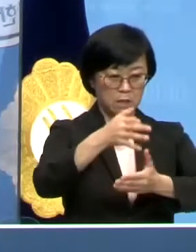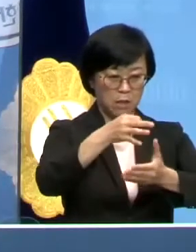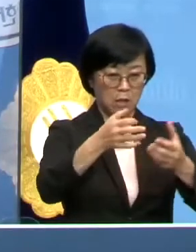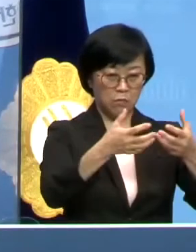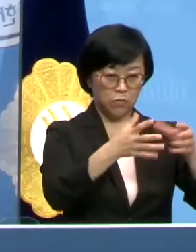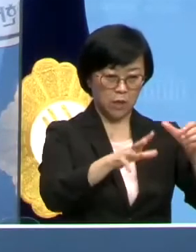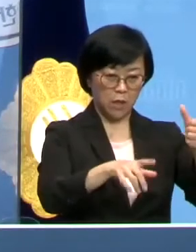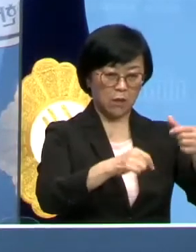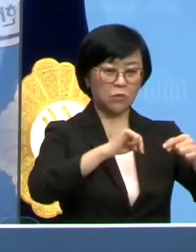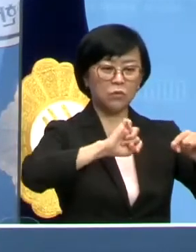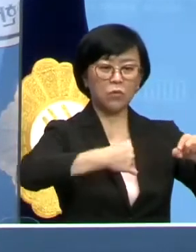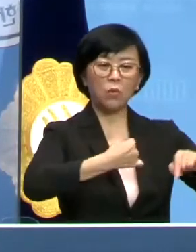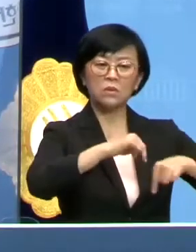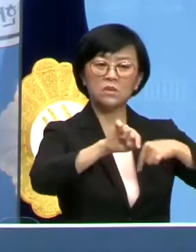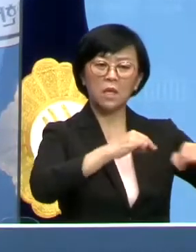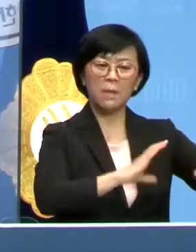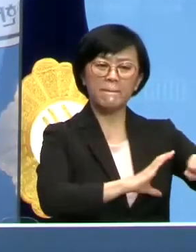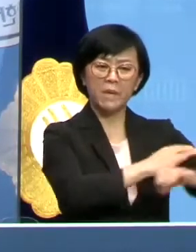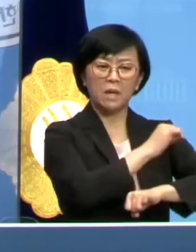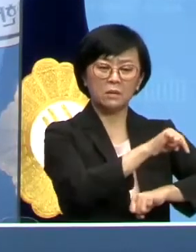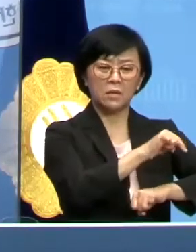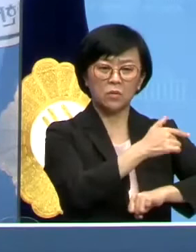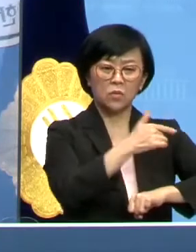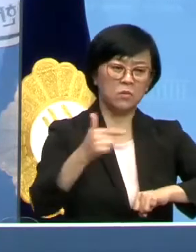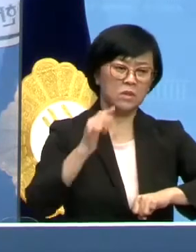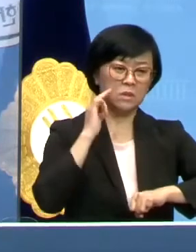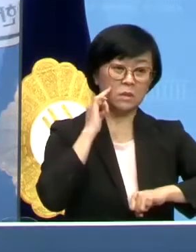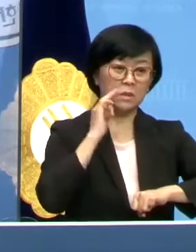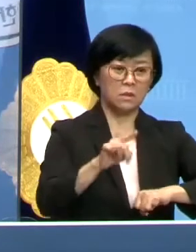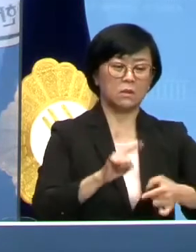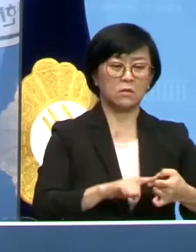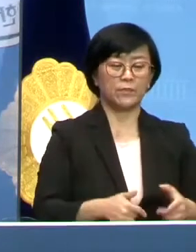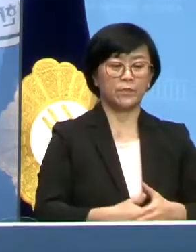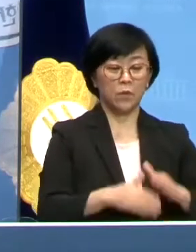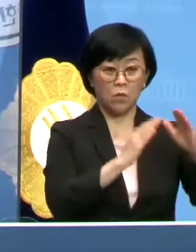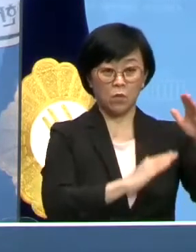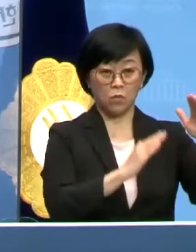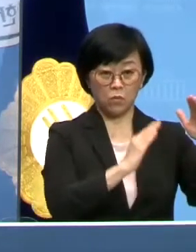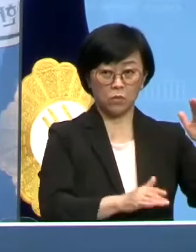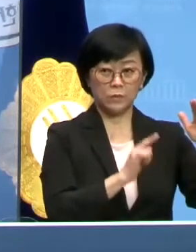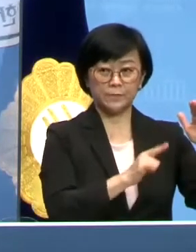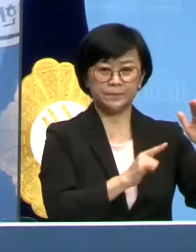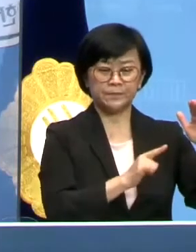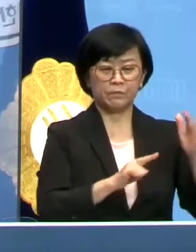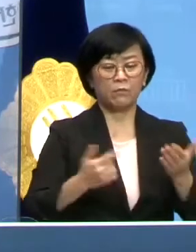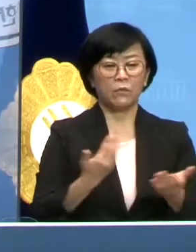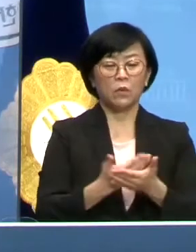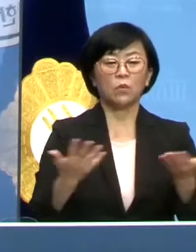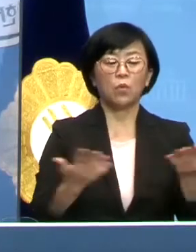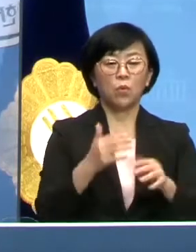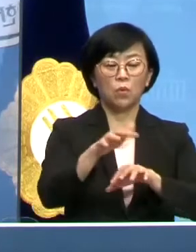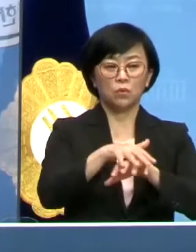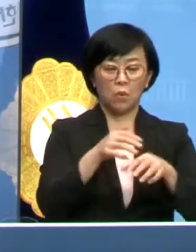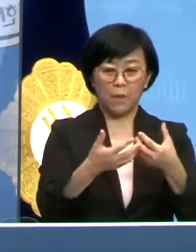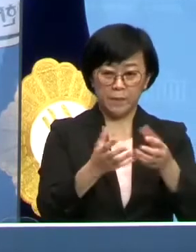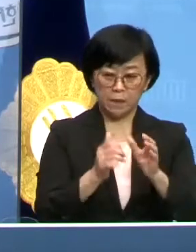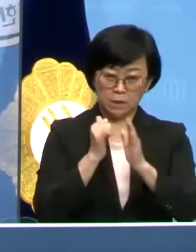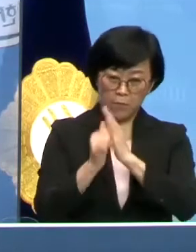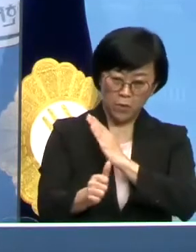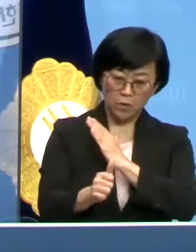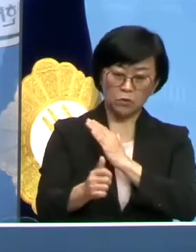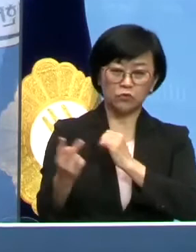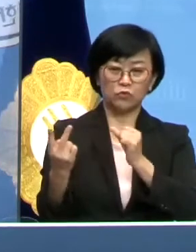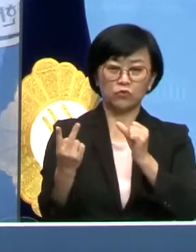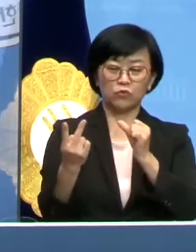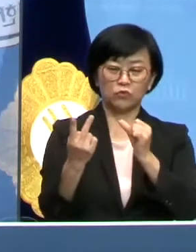어제 오늘의 일은 아니지만 너무나 씨가 합니다 00 부분 노동조합을 대표하여 두 가지